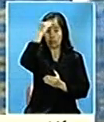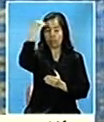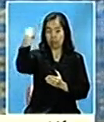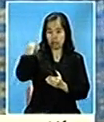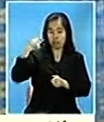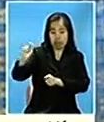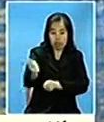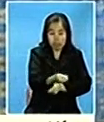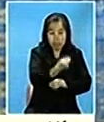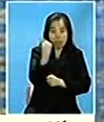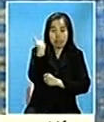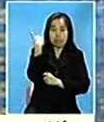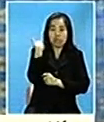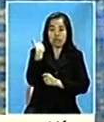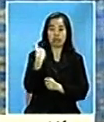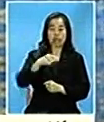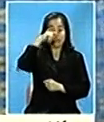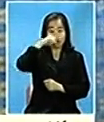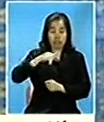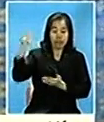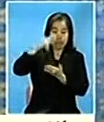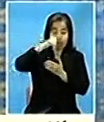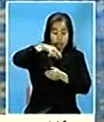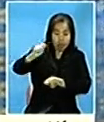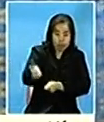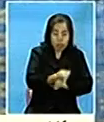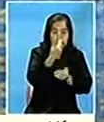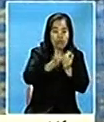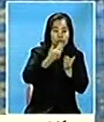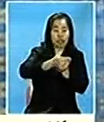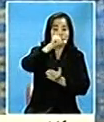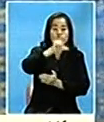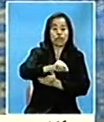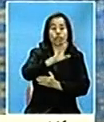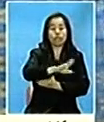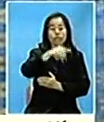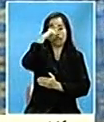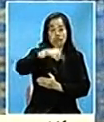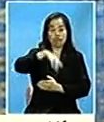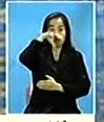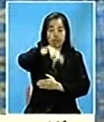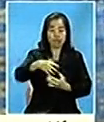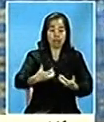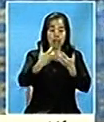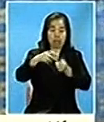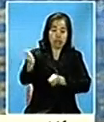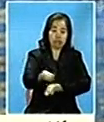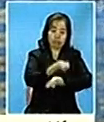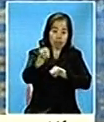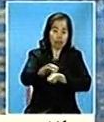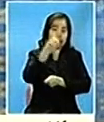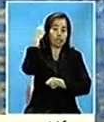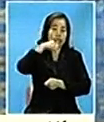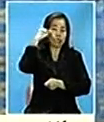กอล์ฟเกาหลีเข้ามาไทยตีกอล์ฟเพราะมันถูกสนามกอล์ฟเนี่ยใช้น้ำมาก